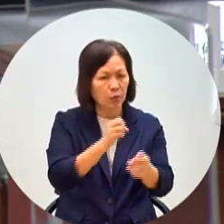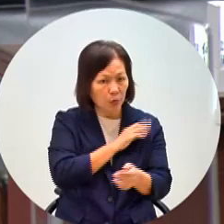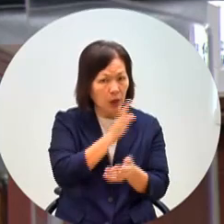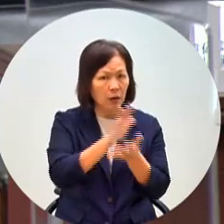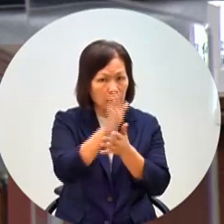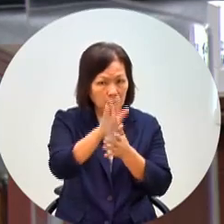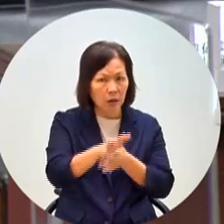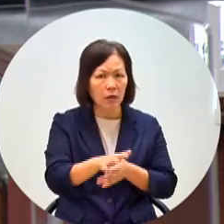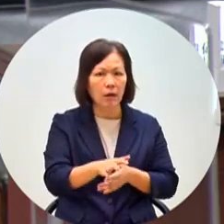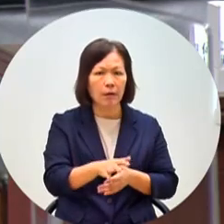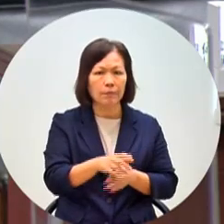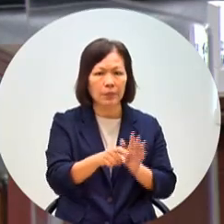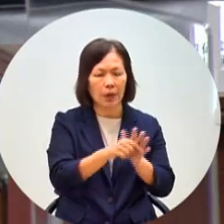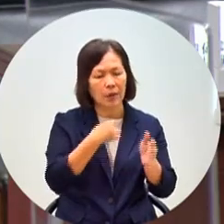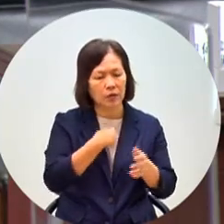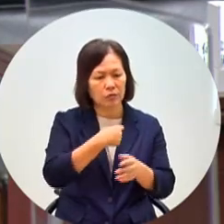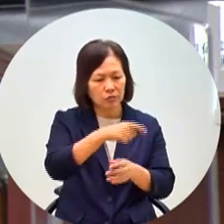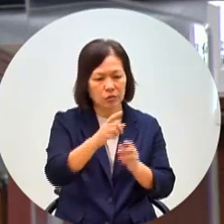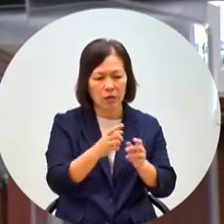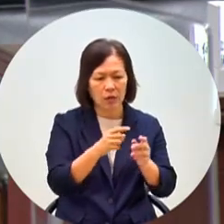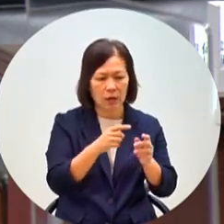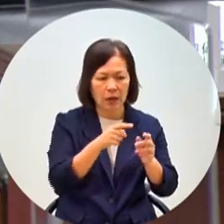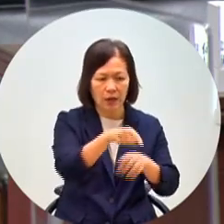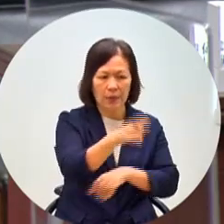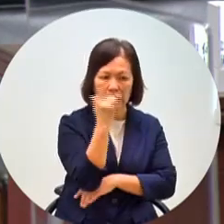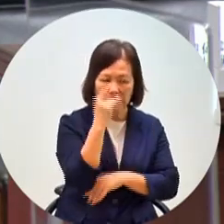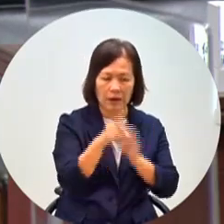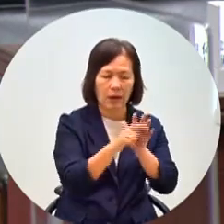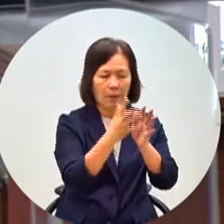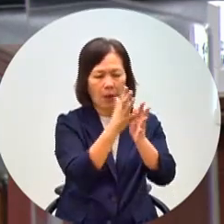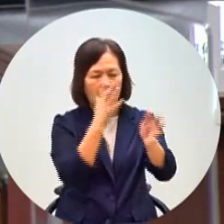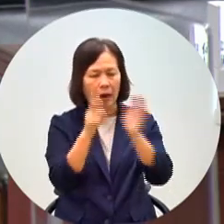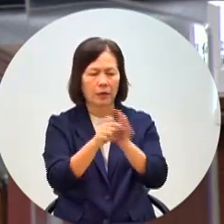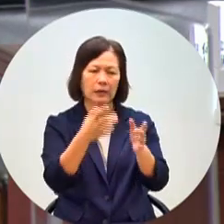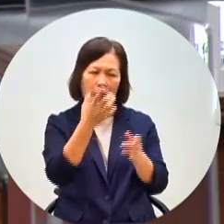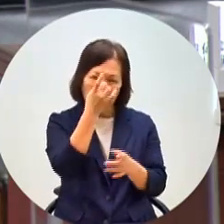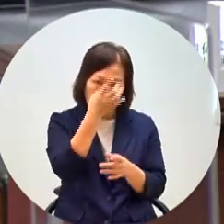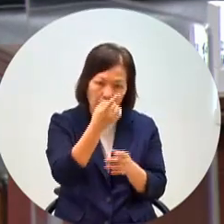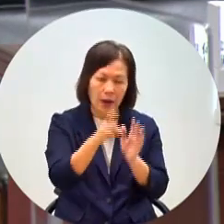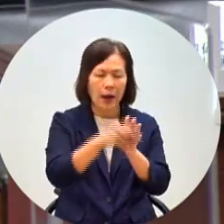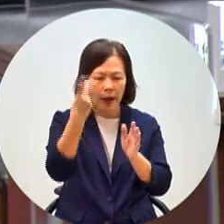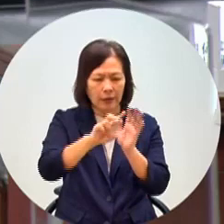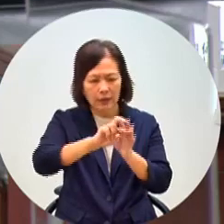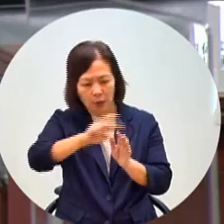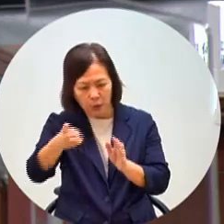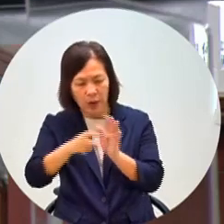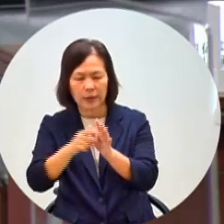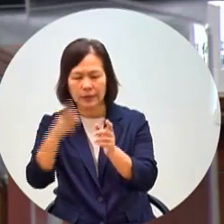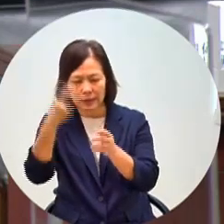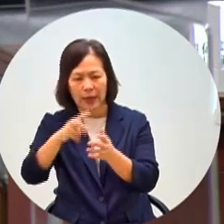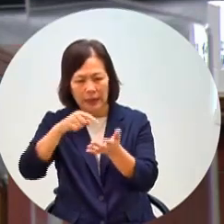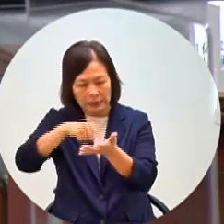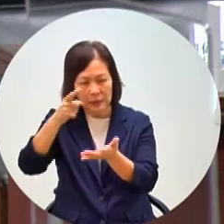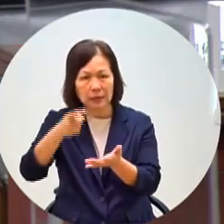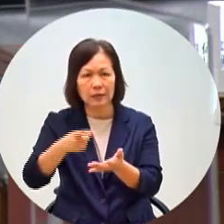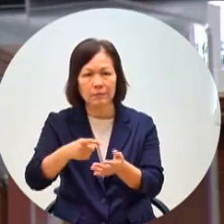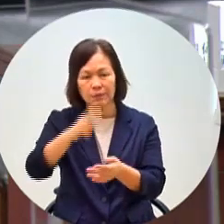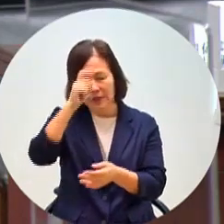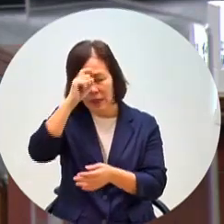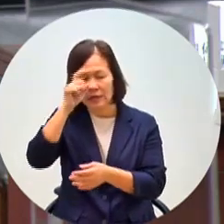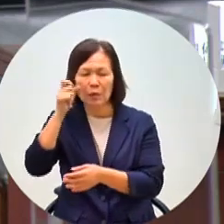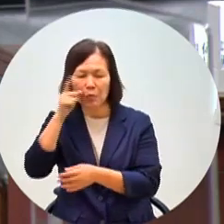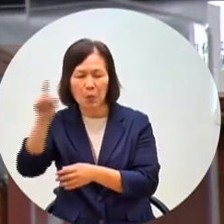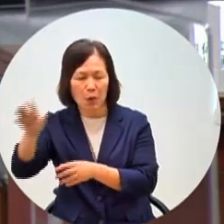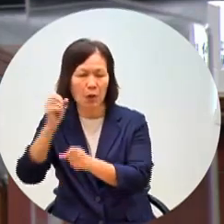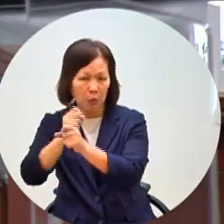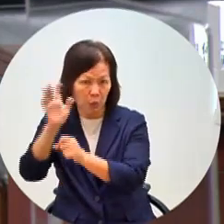每次没有办法去现场排队，或是去现场排队排不到，他又要再去排一次。所以我们希望人家台南做得